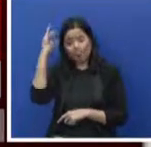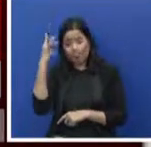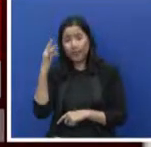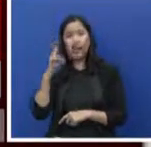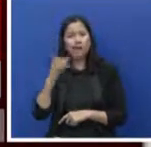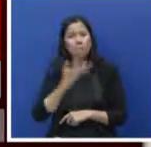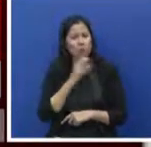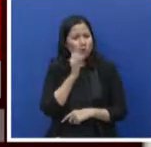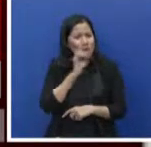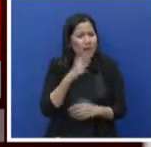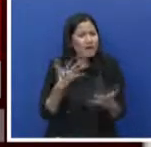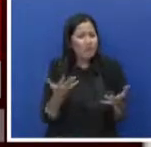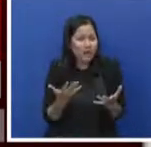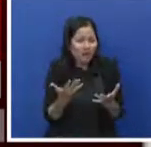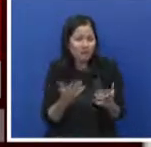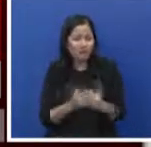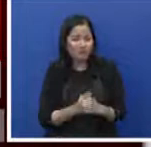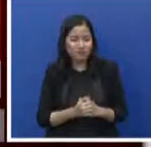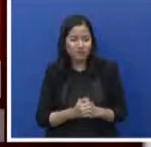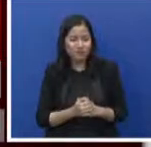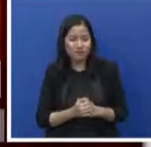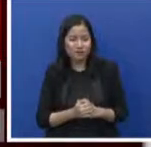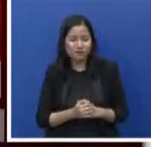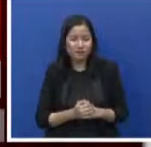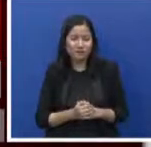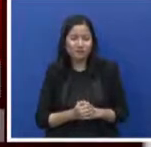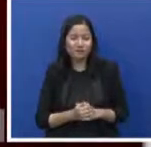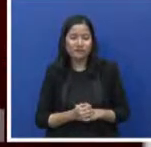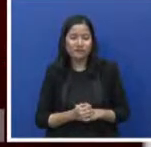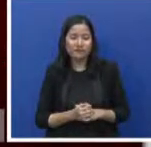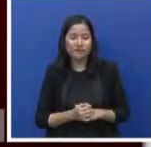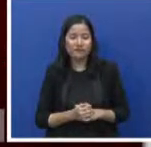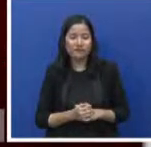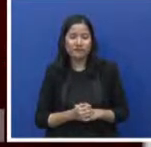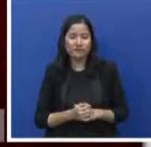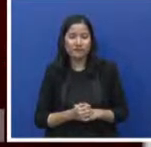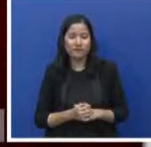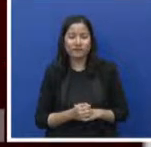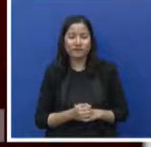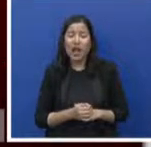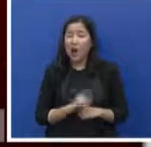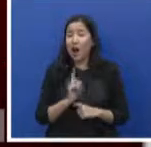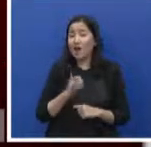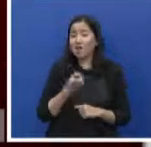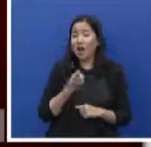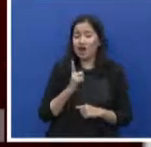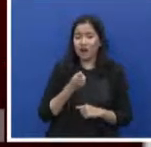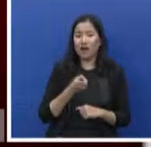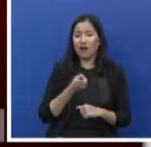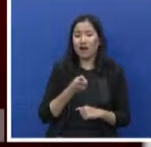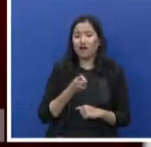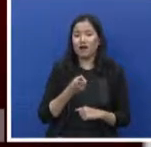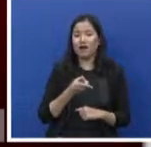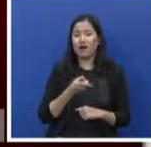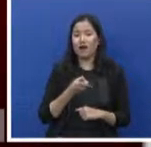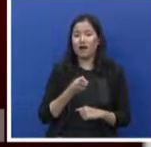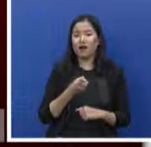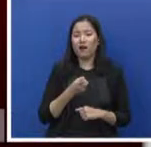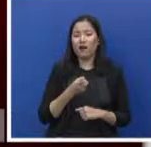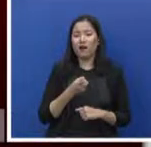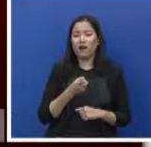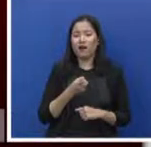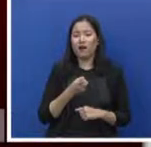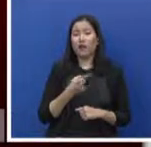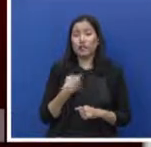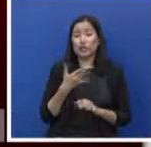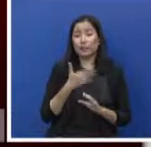yang ingin disampaikan kepada Halodoc dan juga dari Gojek, nah, ada dan Mbak Sinto. Ya ada nih, sebelum